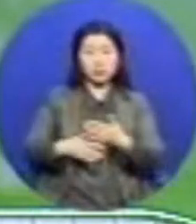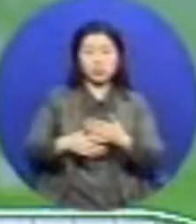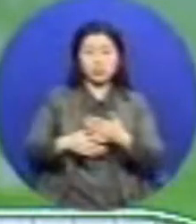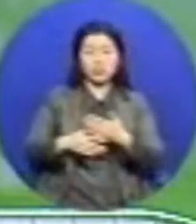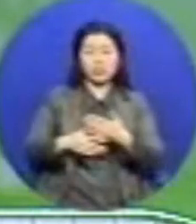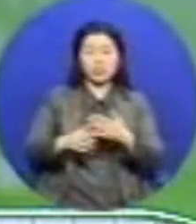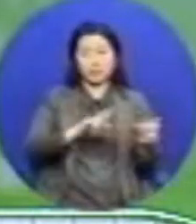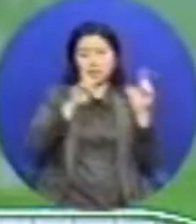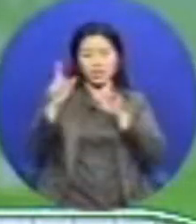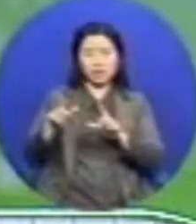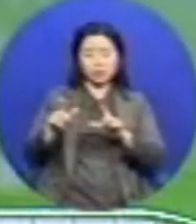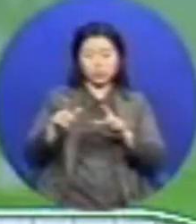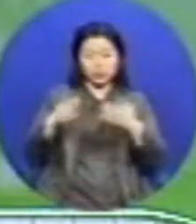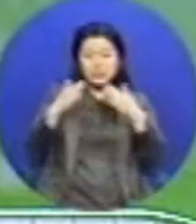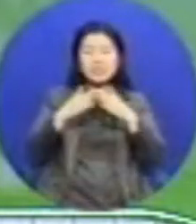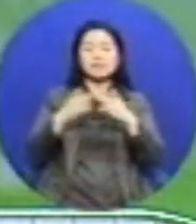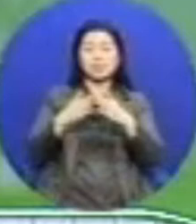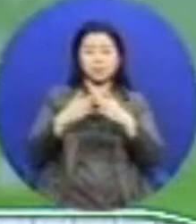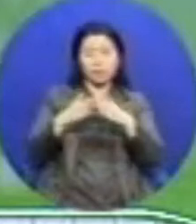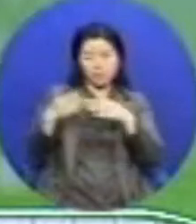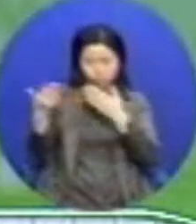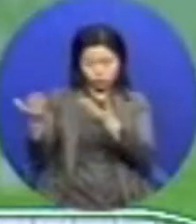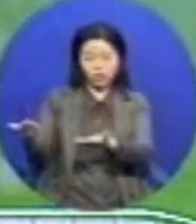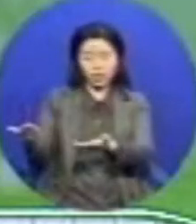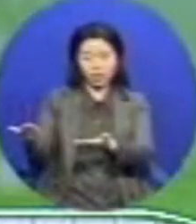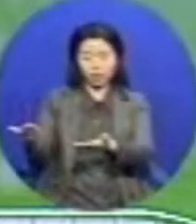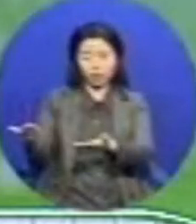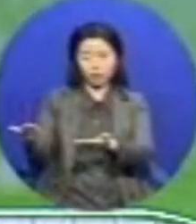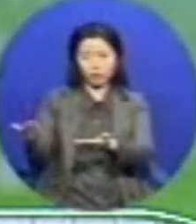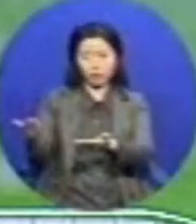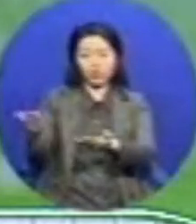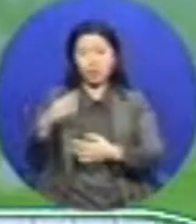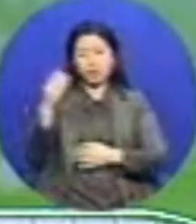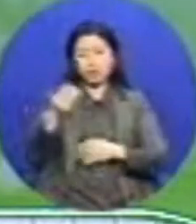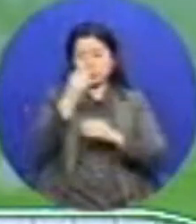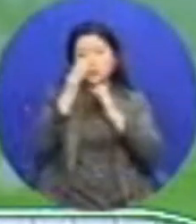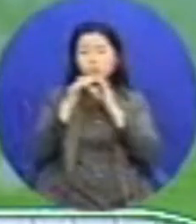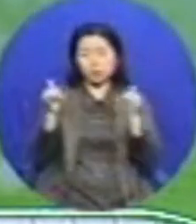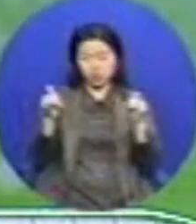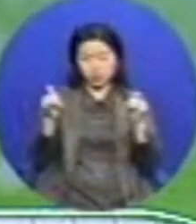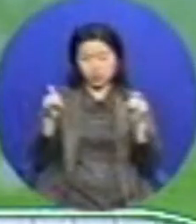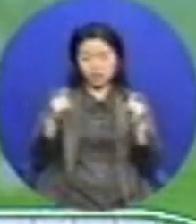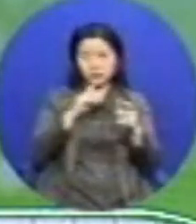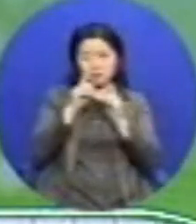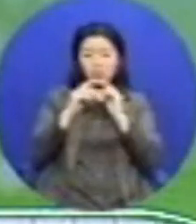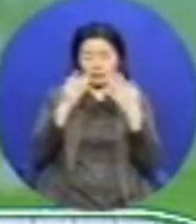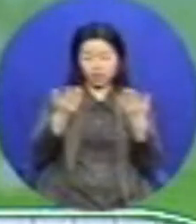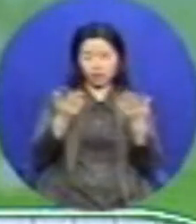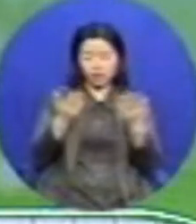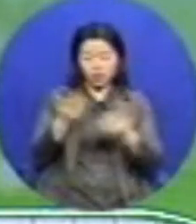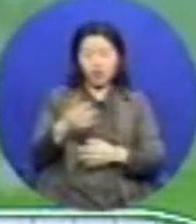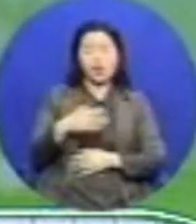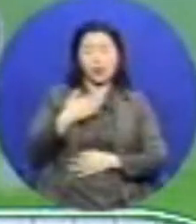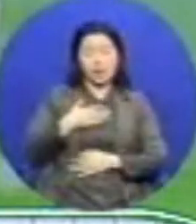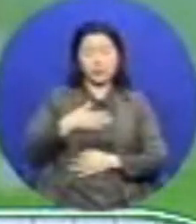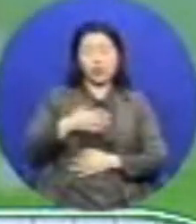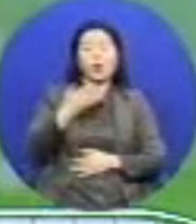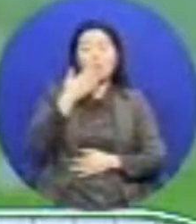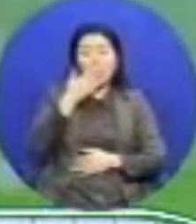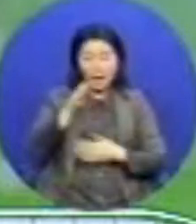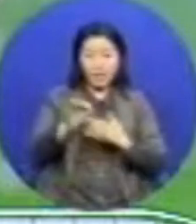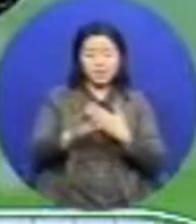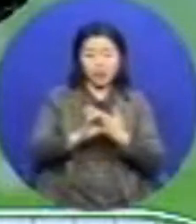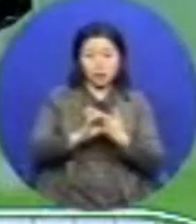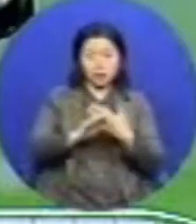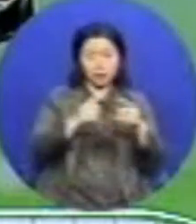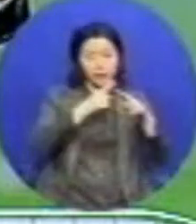마련해 드리겠습니다 그랬더니 그 목사님께서 이왕 집을 마련해 주실 거면 교회에서 아주